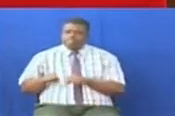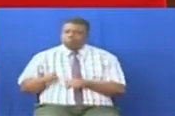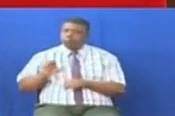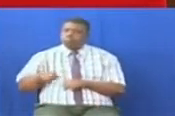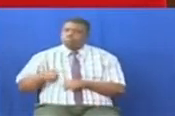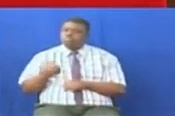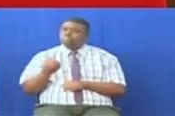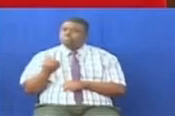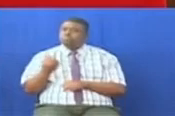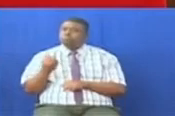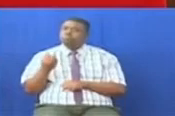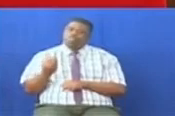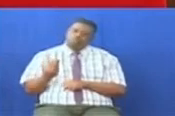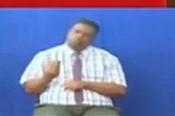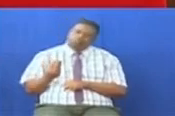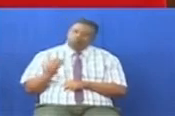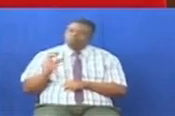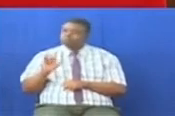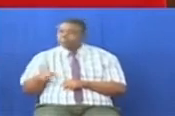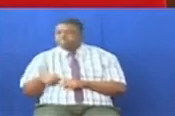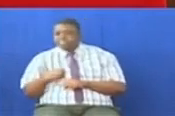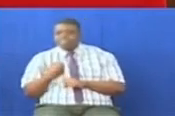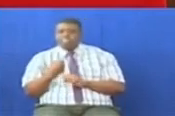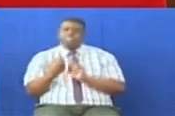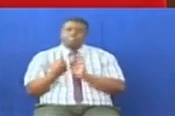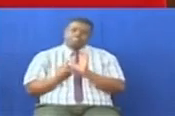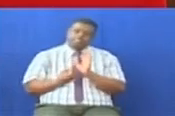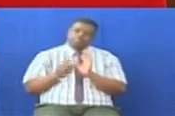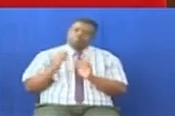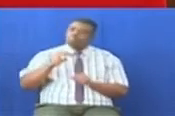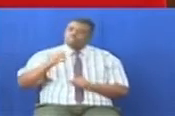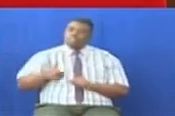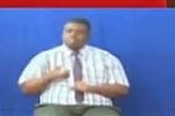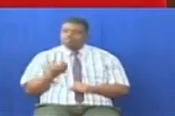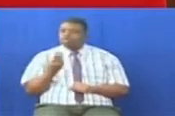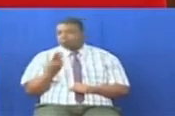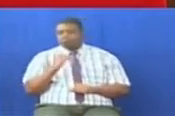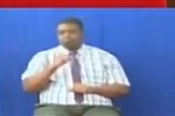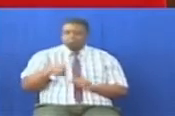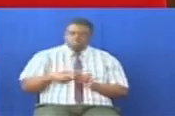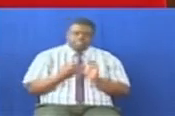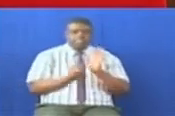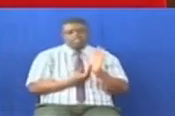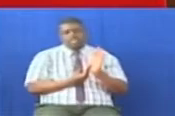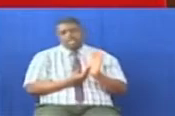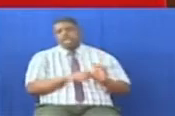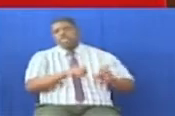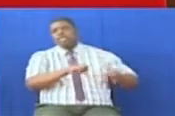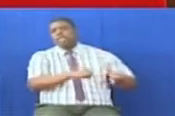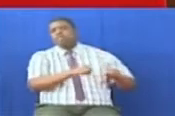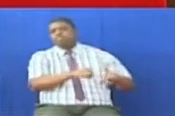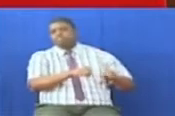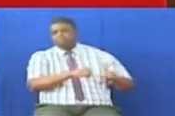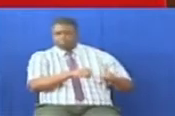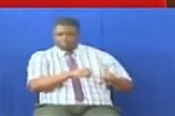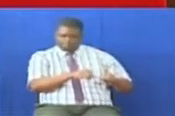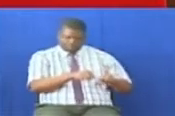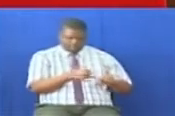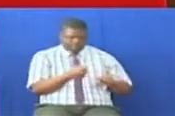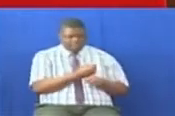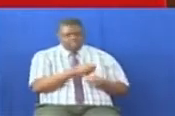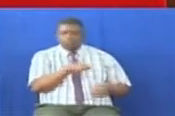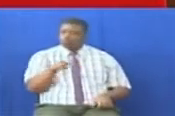miezi sita unaweza kuthibitishwa. Lakini unakuta anakaimu. Sasa inamfanya hata yule